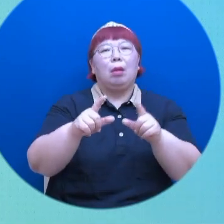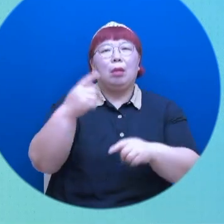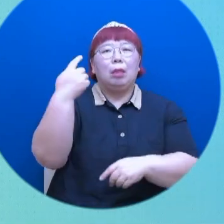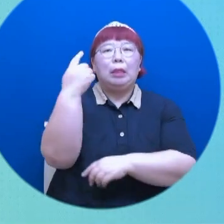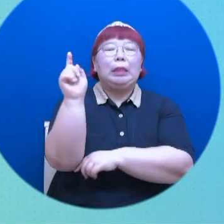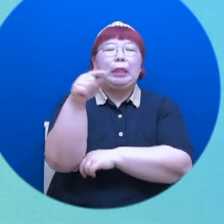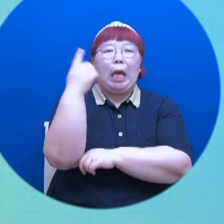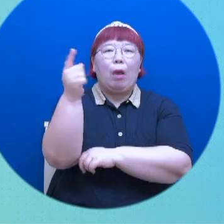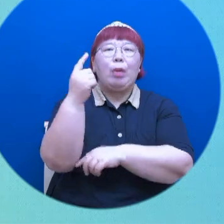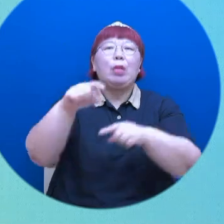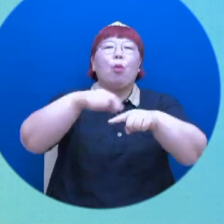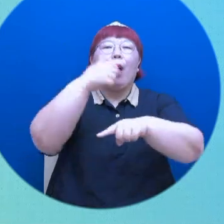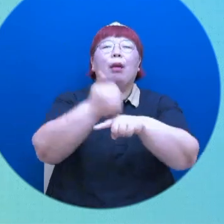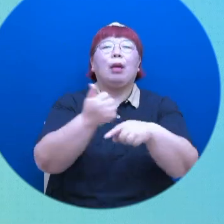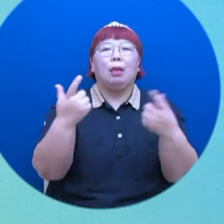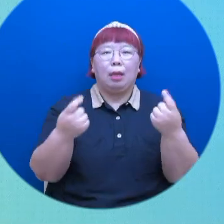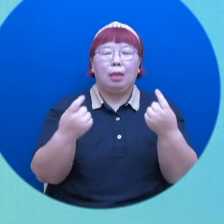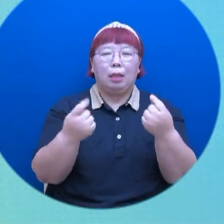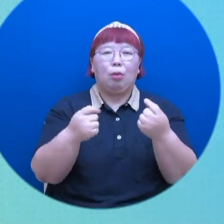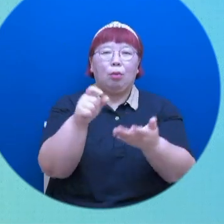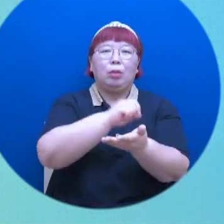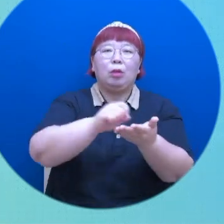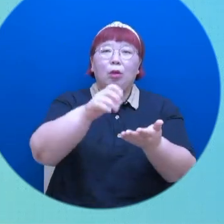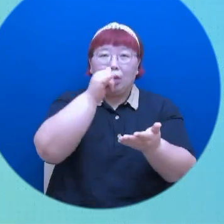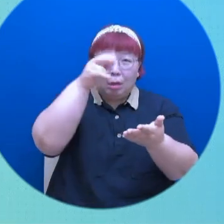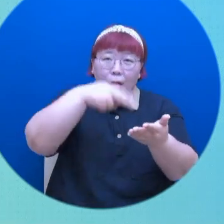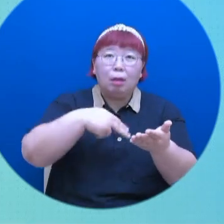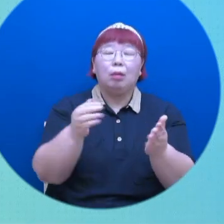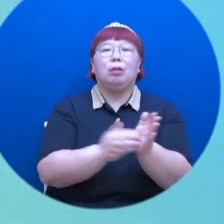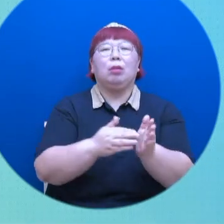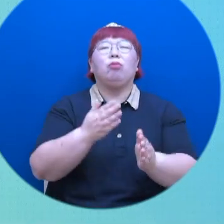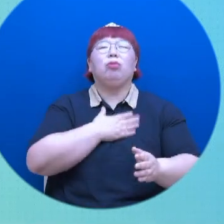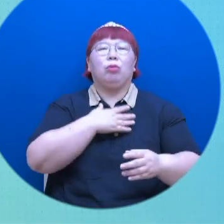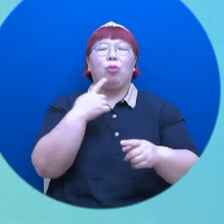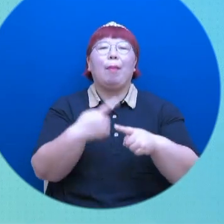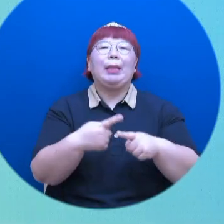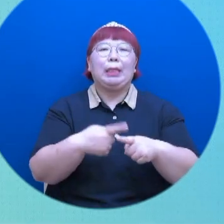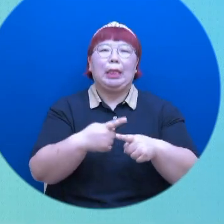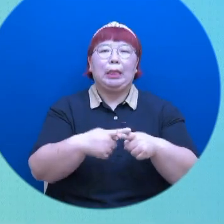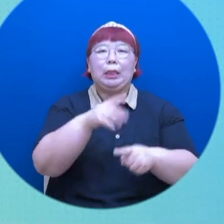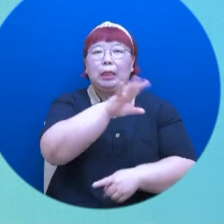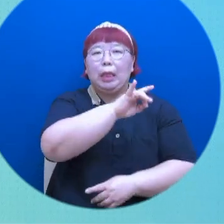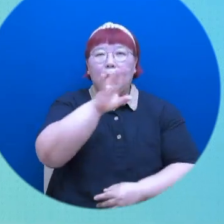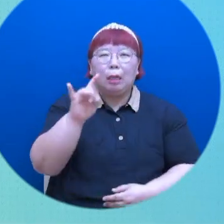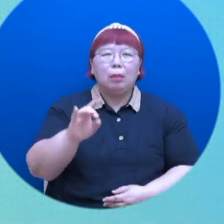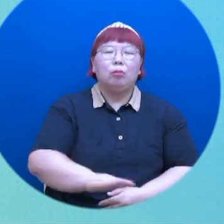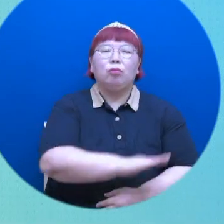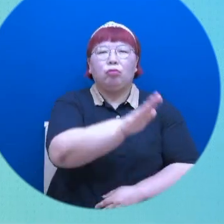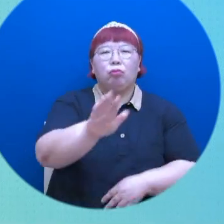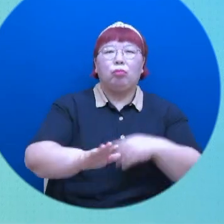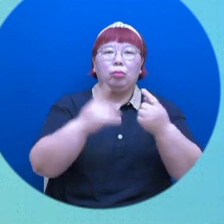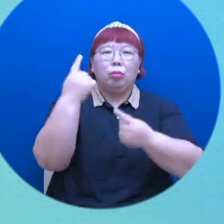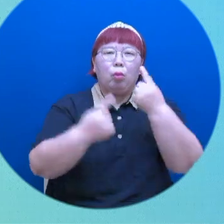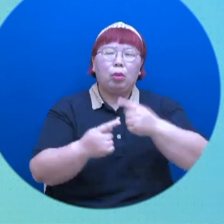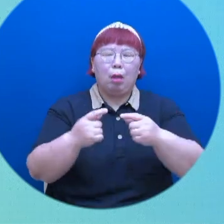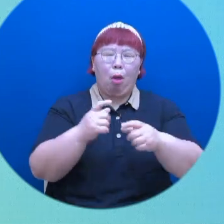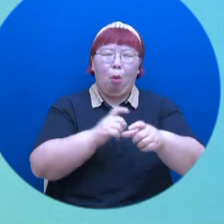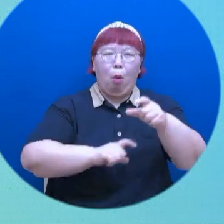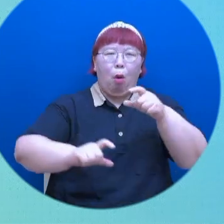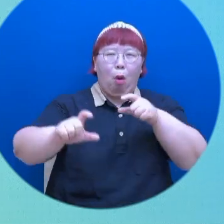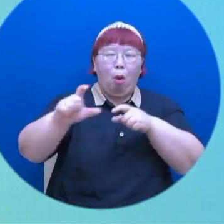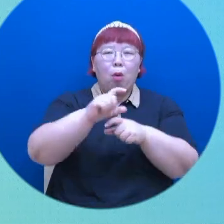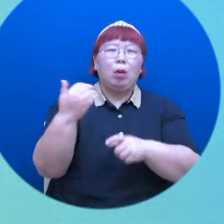이렇게 써놓았더라고요. 우리도 마찬가지입니다. 때로는 우리보다 훨씬